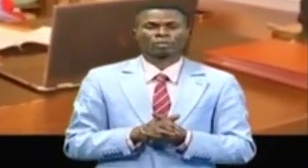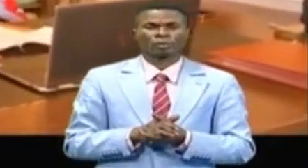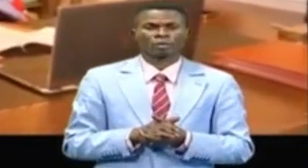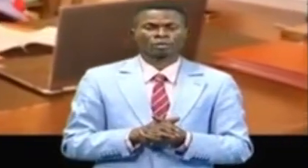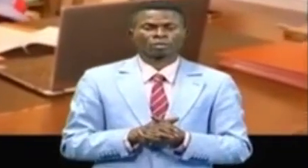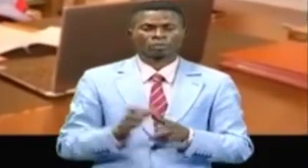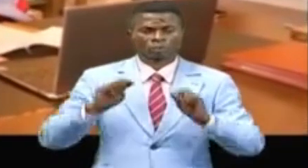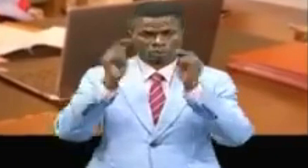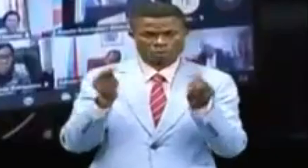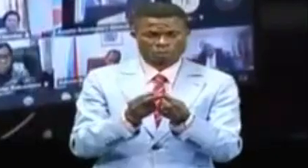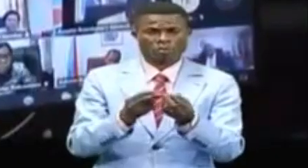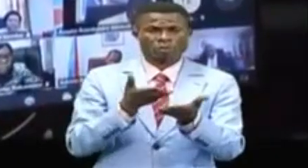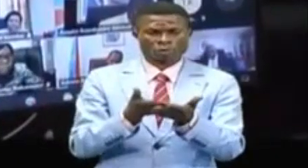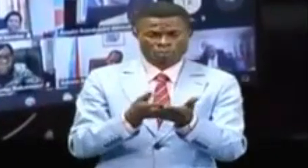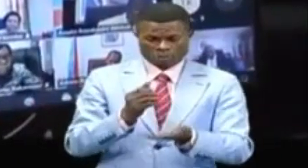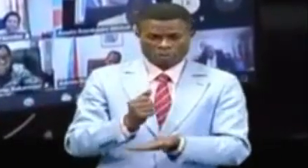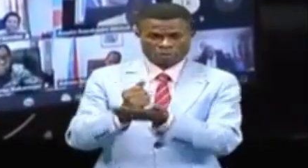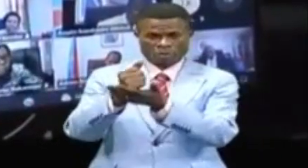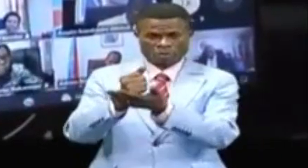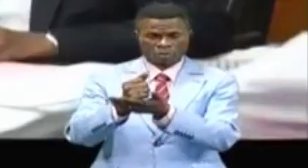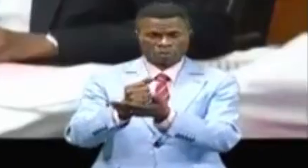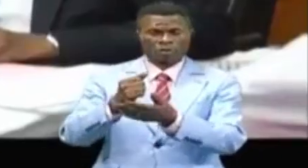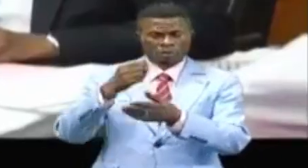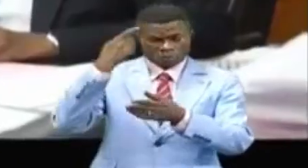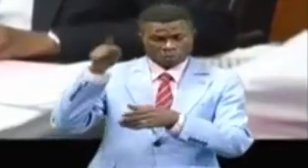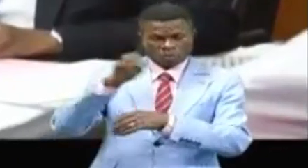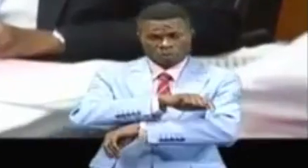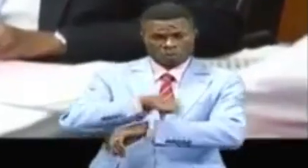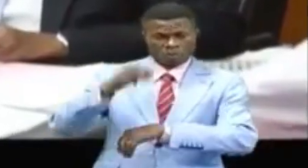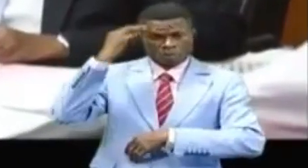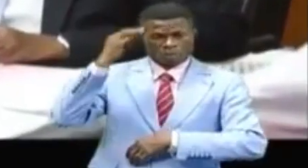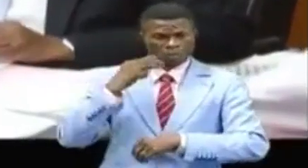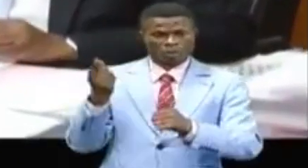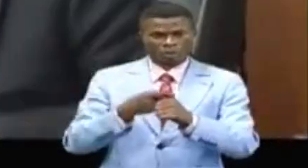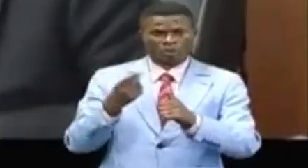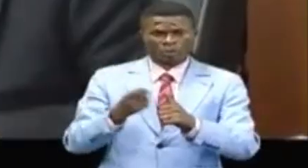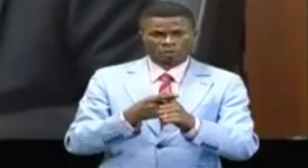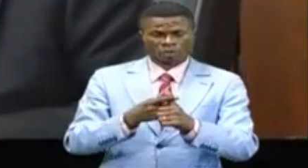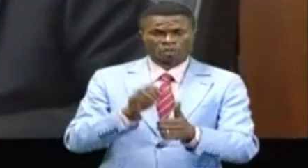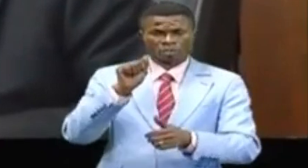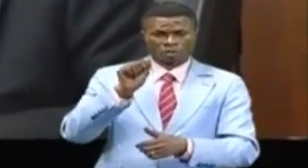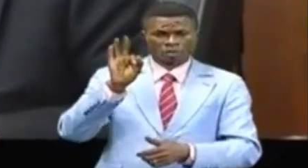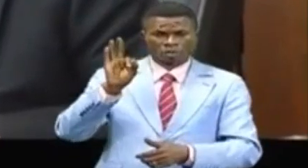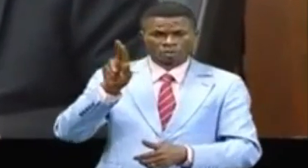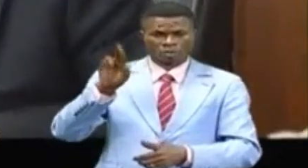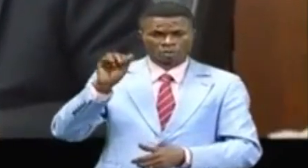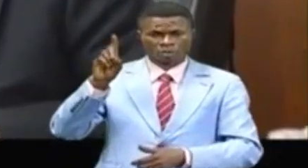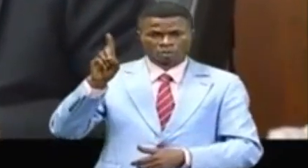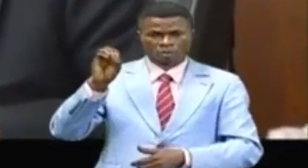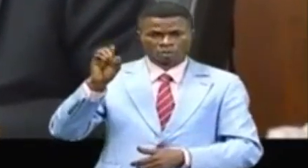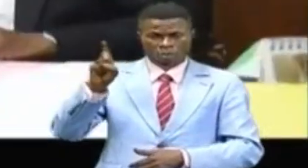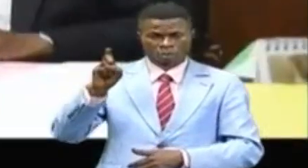Cette joint venture permettra à son secteur, à travers notamment Afridex, de développer